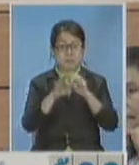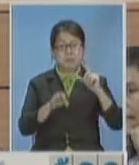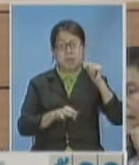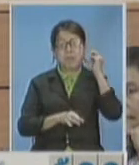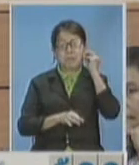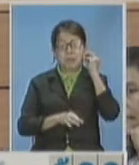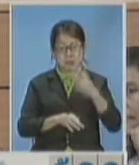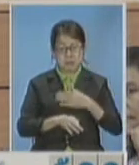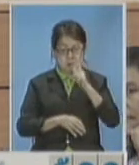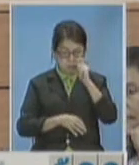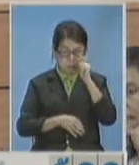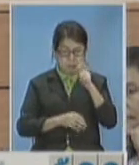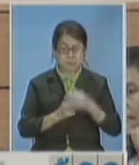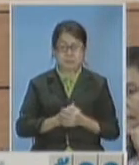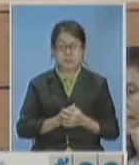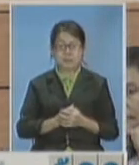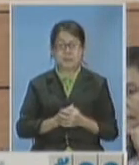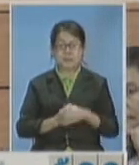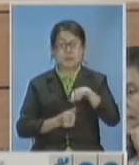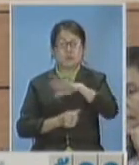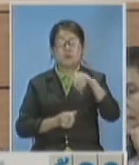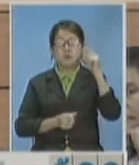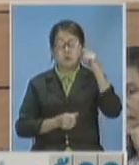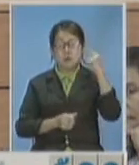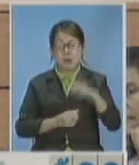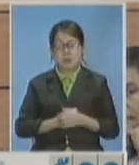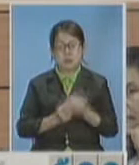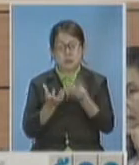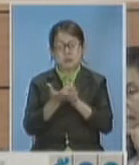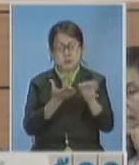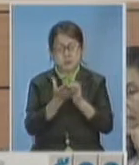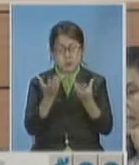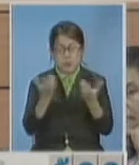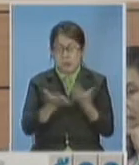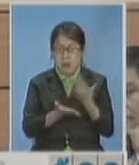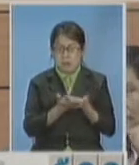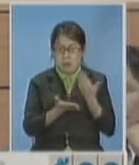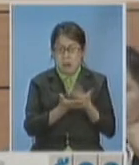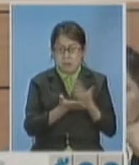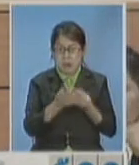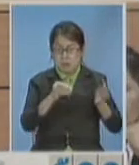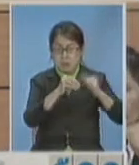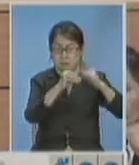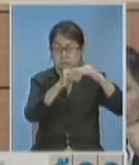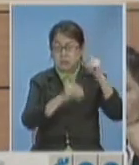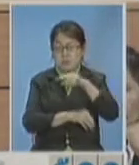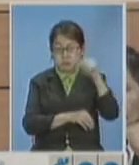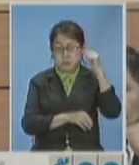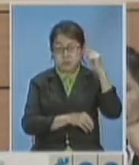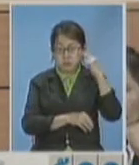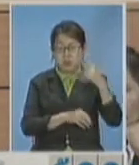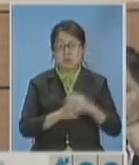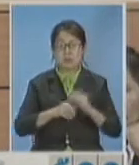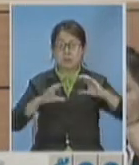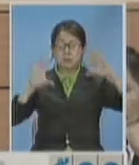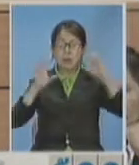เคารพทุกท่านท่านก็ทราบว่าของแพงขึ้นขนาดไหนแพงขึ้นขนาดไหนแพงขึ้นขนาดไหนแล้วรัฐบ